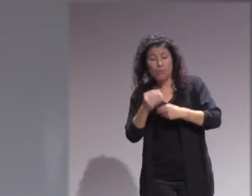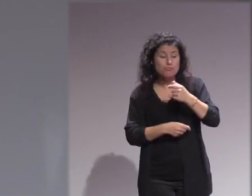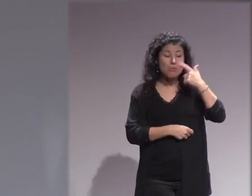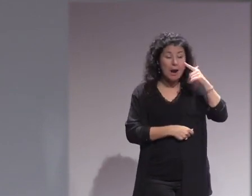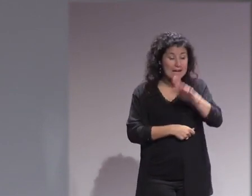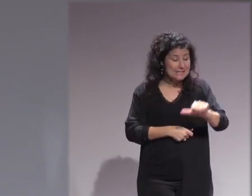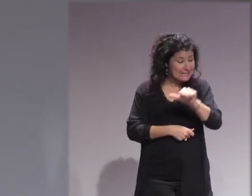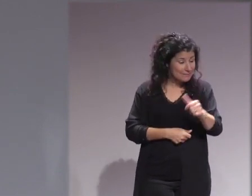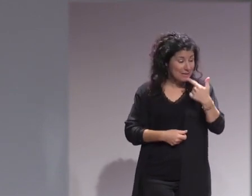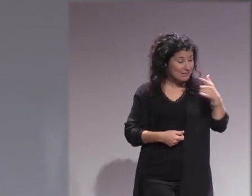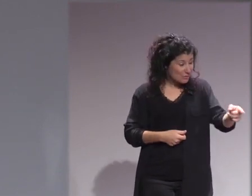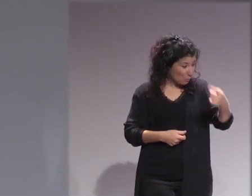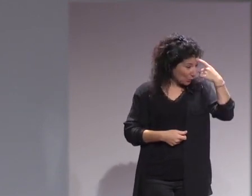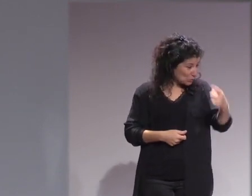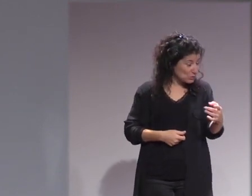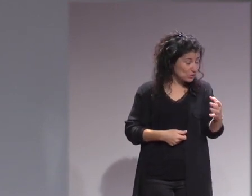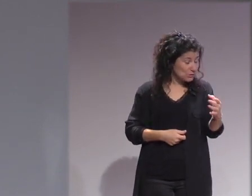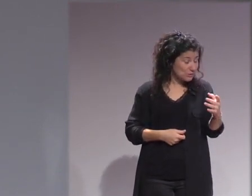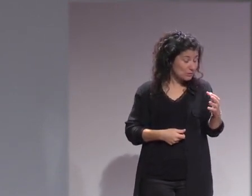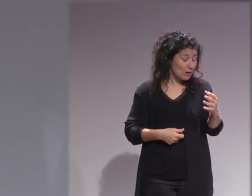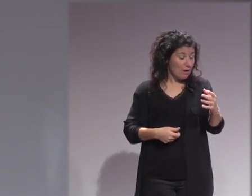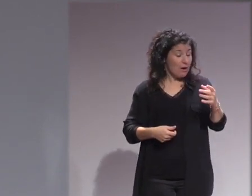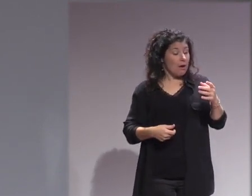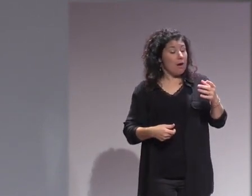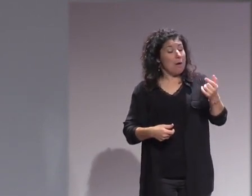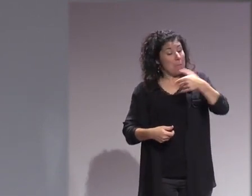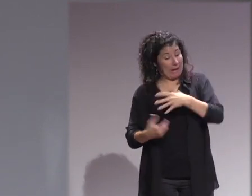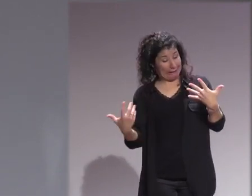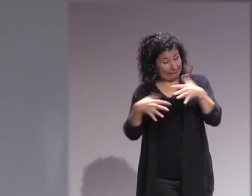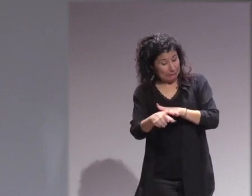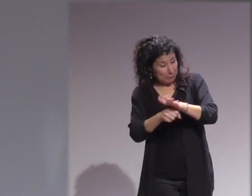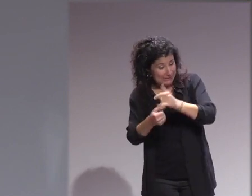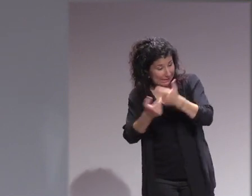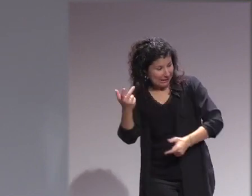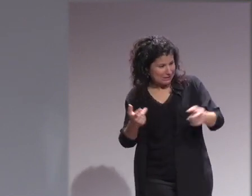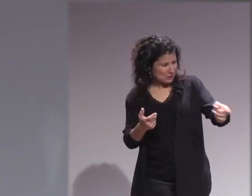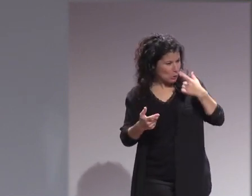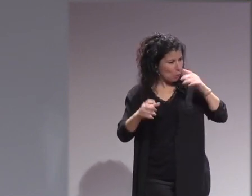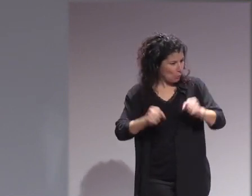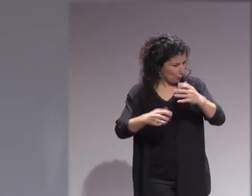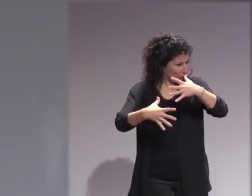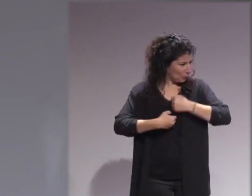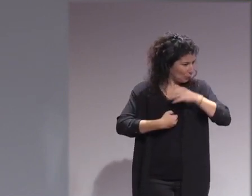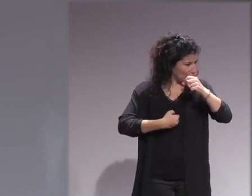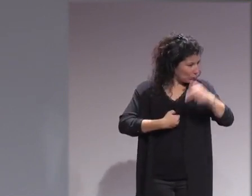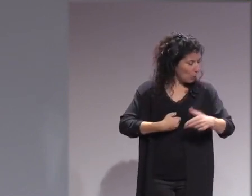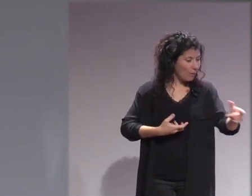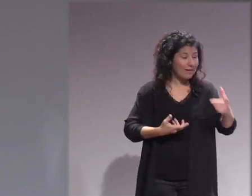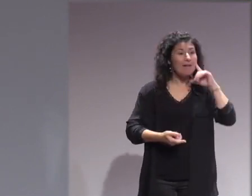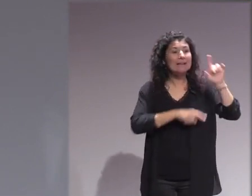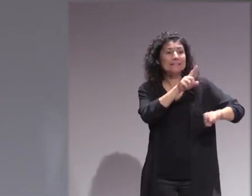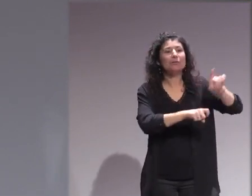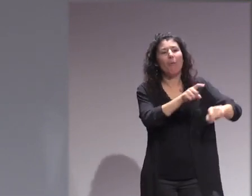intégrés, est-ce que vous êtes vraiment la personne la plus compétente pour accompagner un enfant non blanc? C'est une question rhétorique. La réponse, c'est